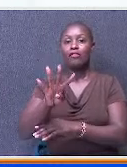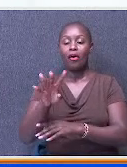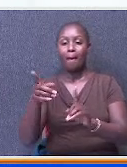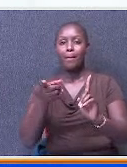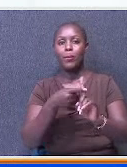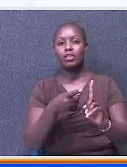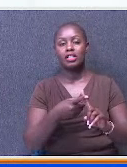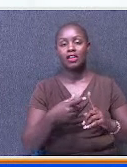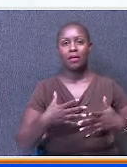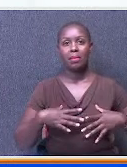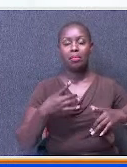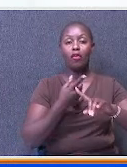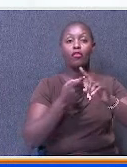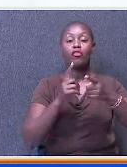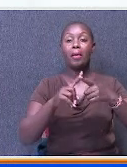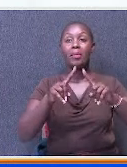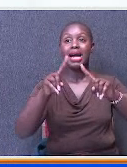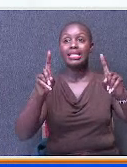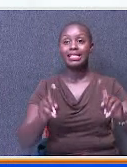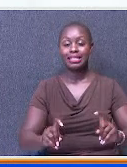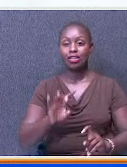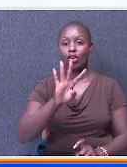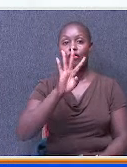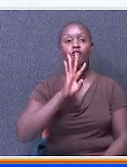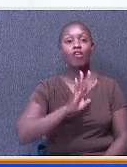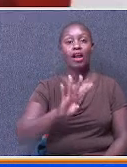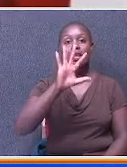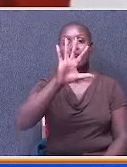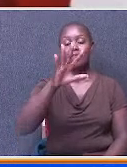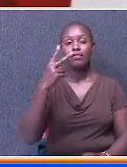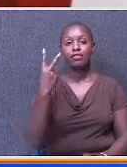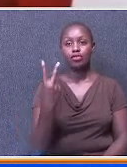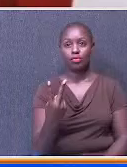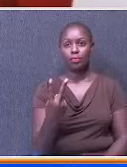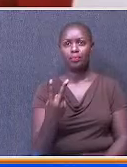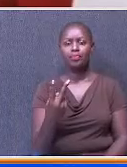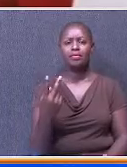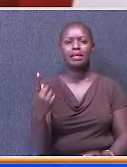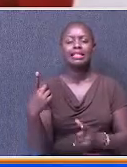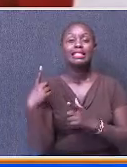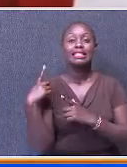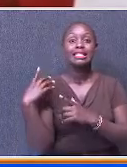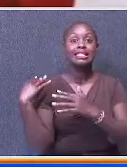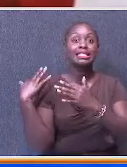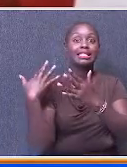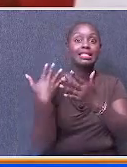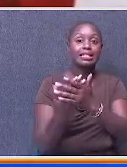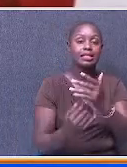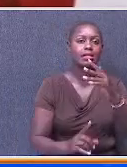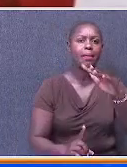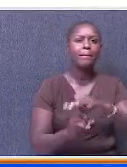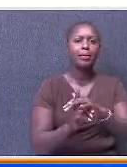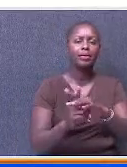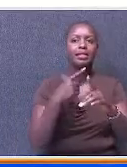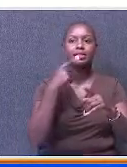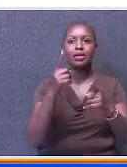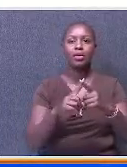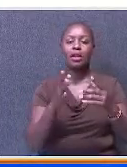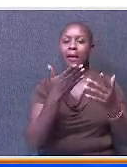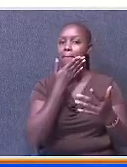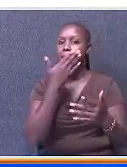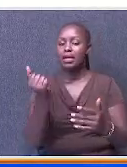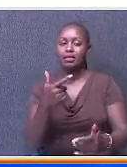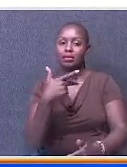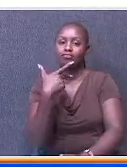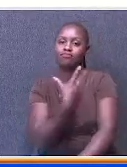kutokana na sampuli 452. Tangu mchamko wa virusi vya corona, chanjo ilisemekana kuwa suluhu dhabiti